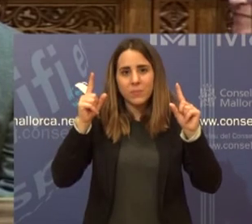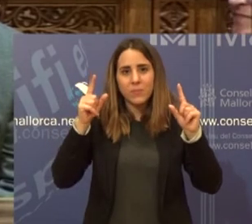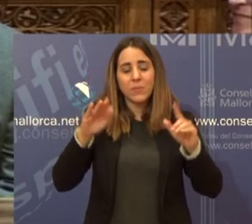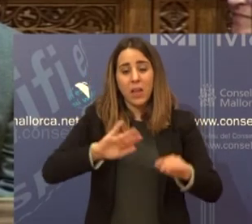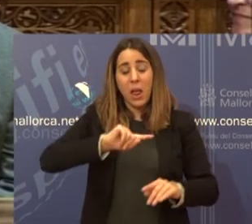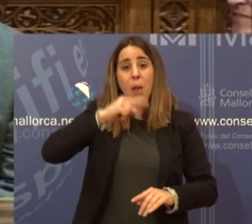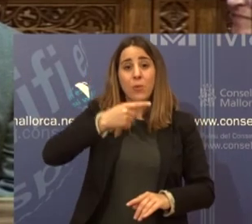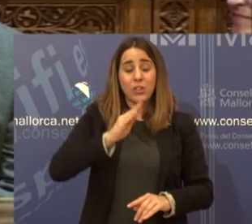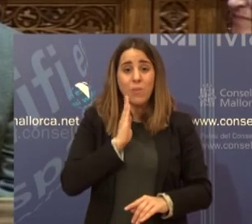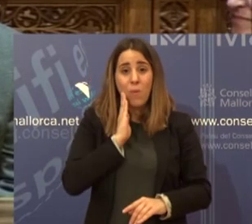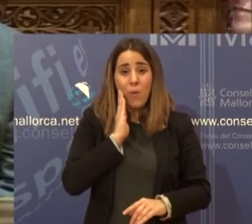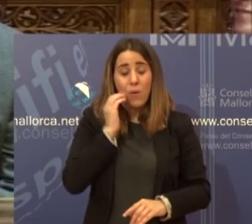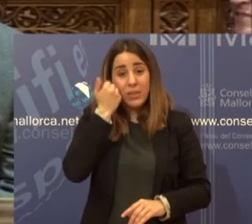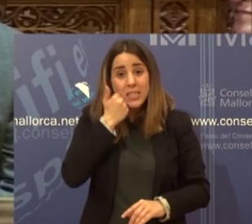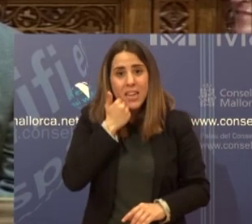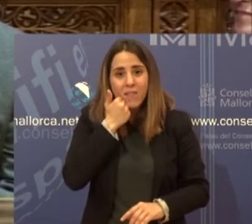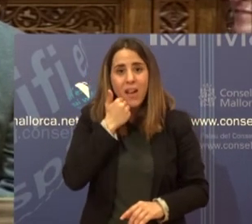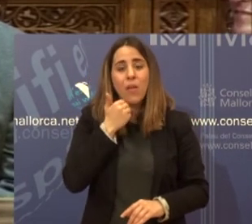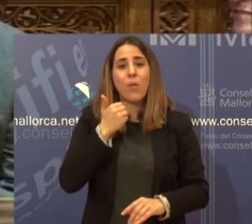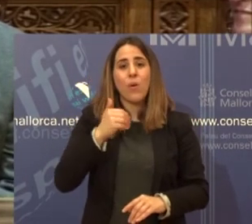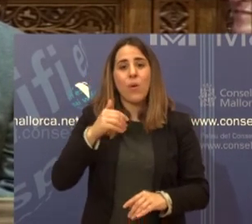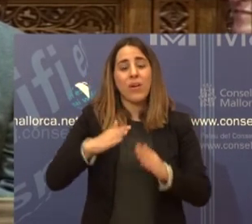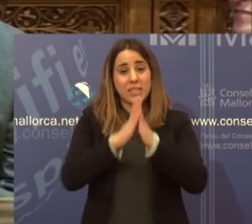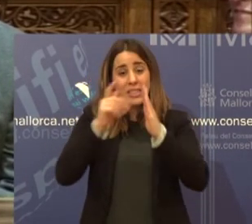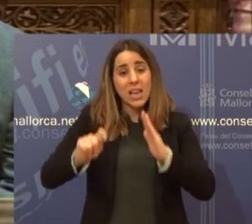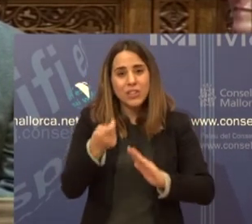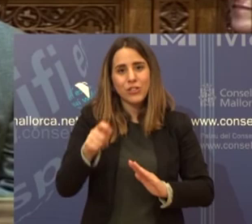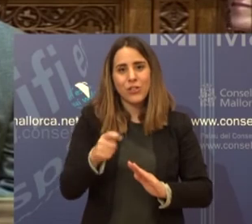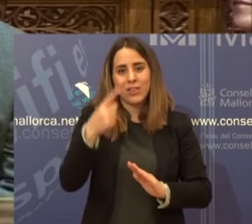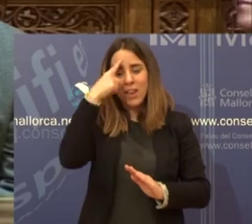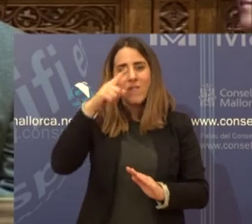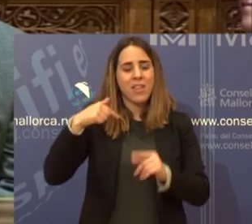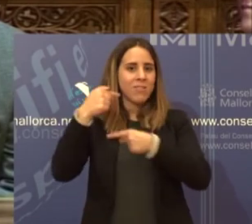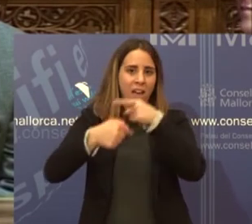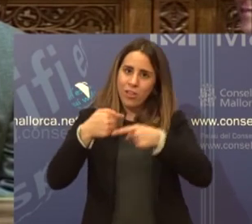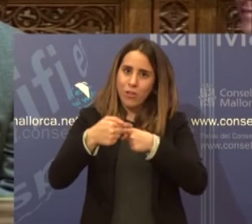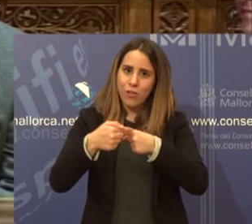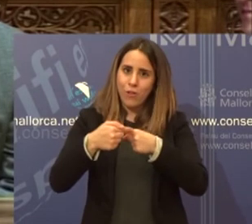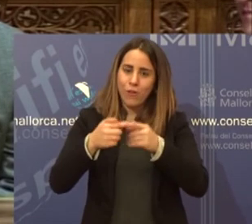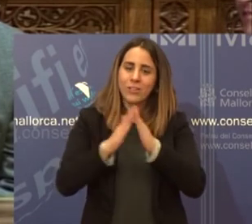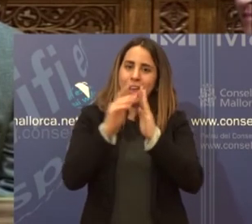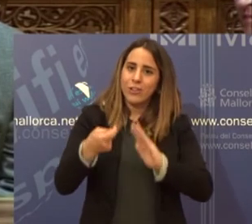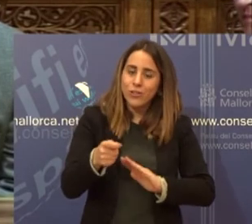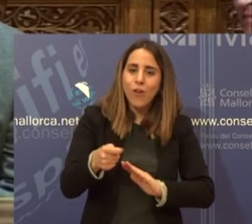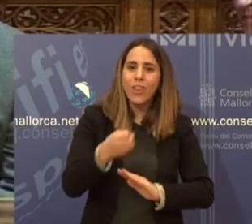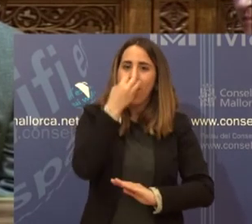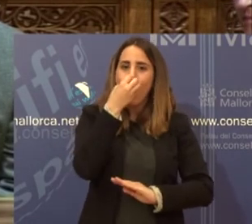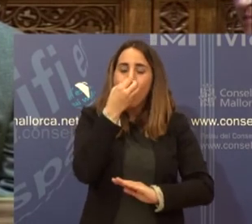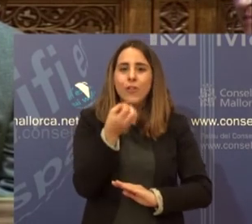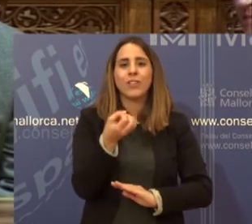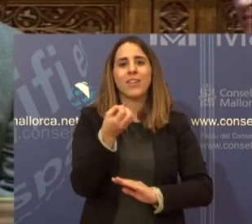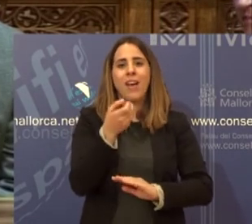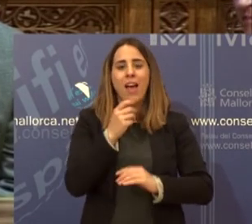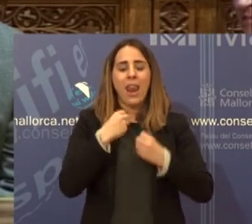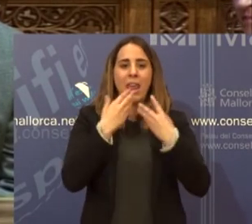ara que dissabte que ve serà Sant Jordi, i ja sabeu que a Sant Jordi hi ha la tradició de regalar una rosa a l'enamorada o a